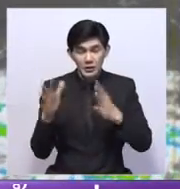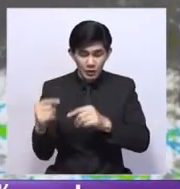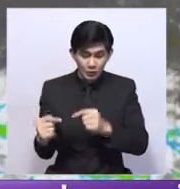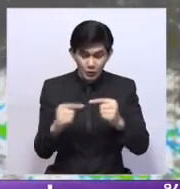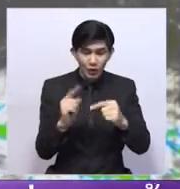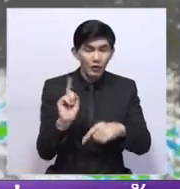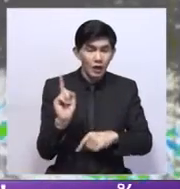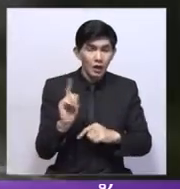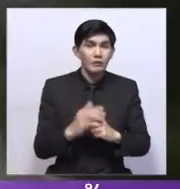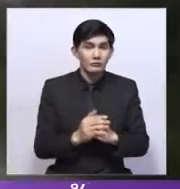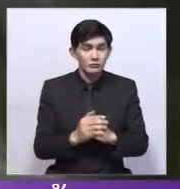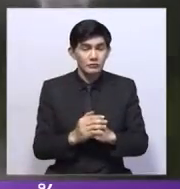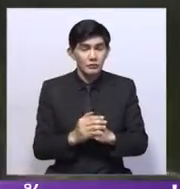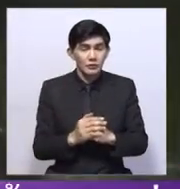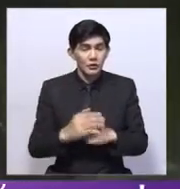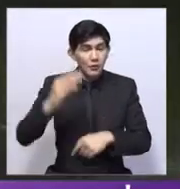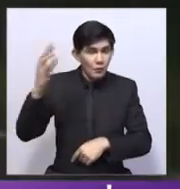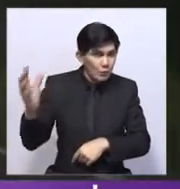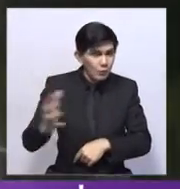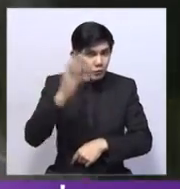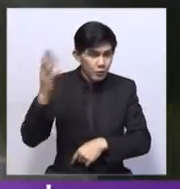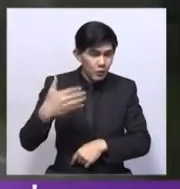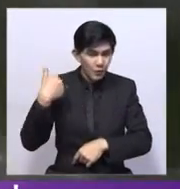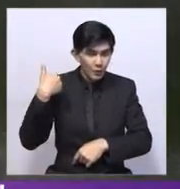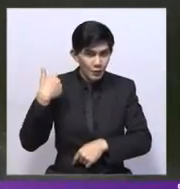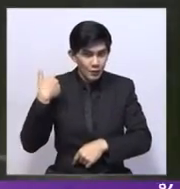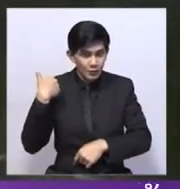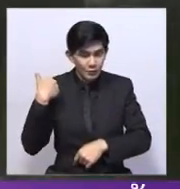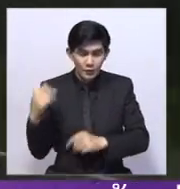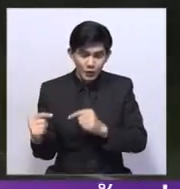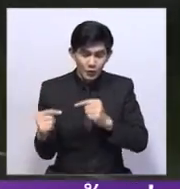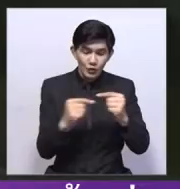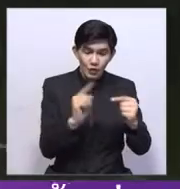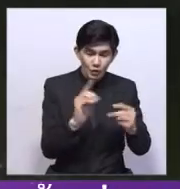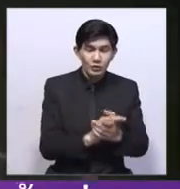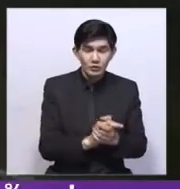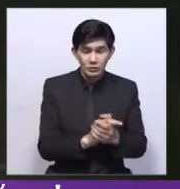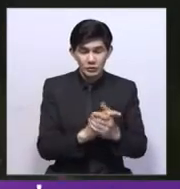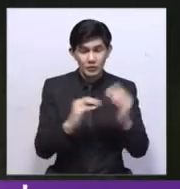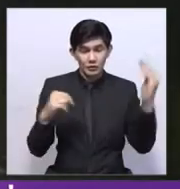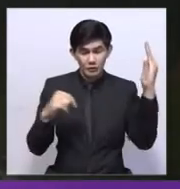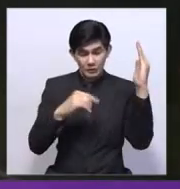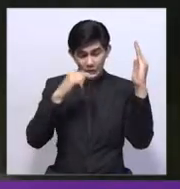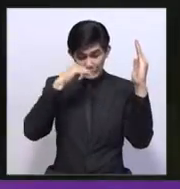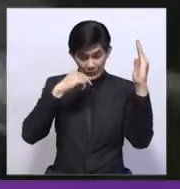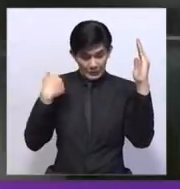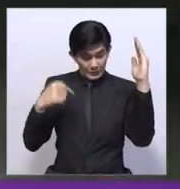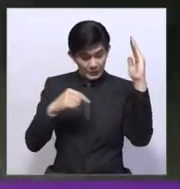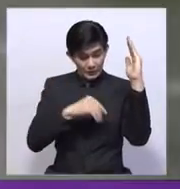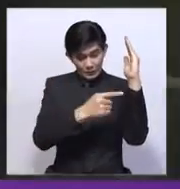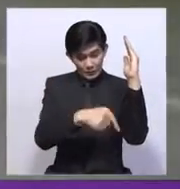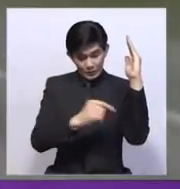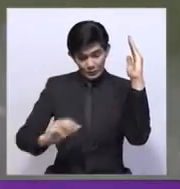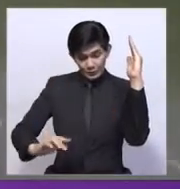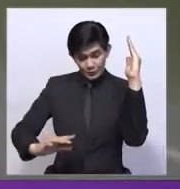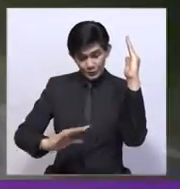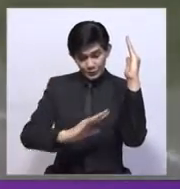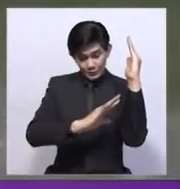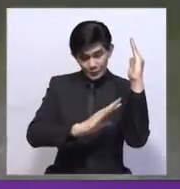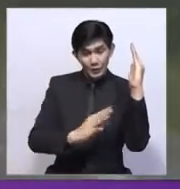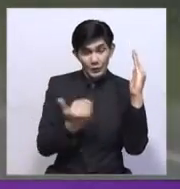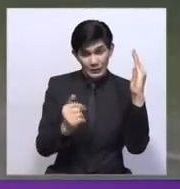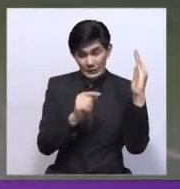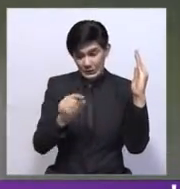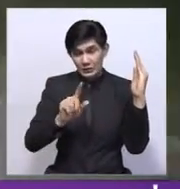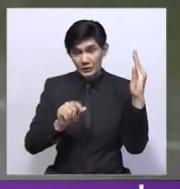นั้นจะอ่อนกำลังลงเป็นหย่อมความกดอากาศต่ำก่อนที่จะเคลื่อนผ่านเข้าปกคลุมอ่าวไทยตอนกลางในช่วงวันนี้ถึงวันที่21